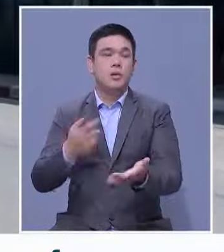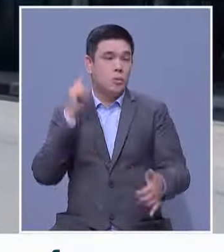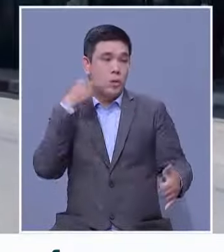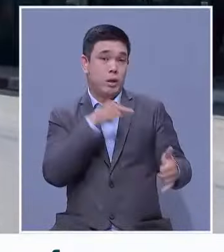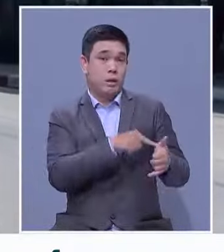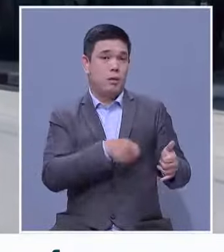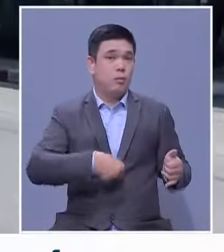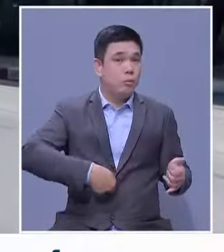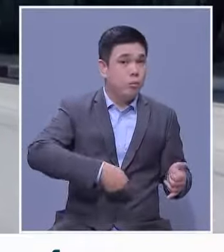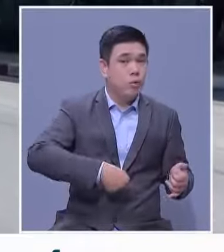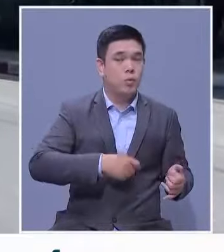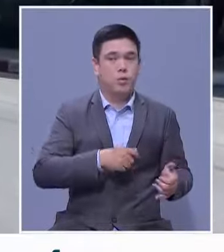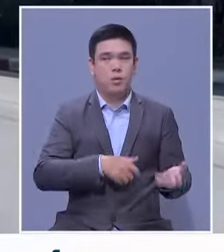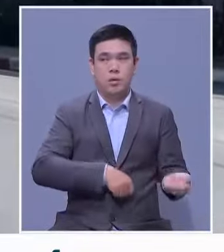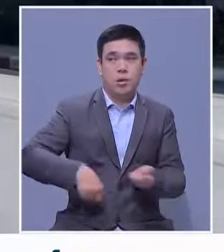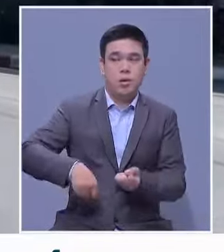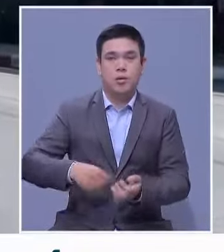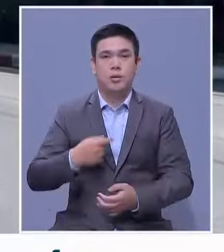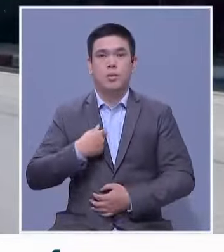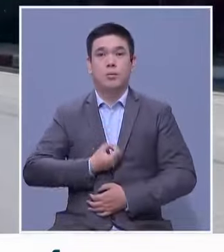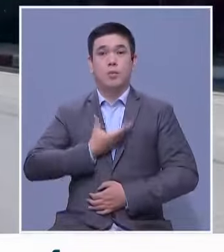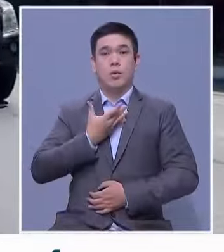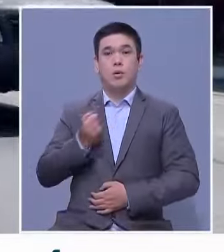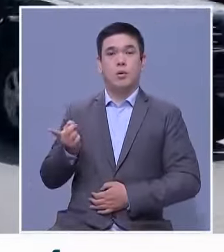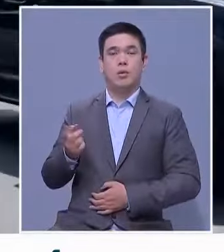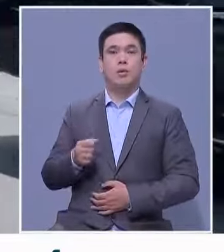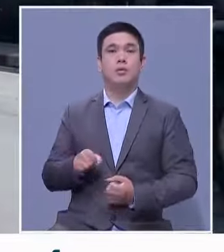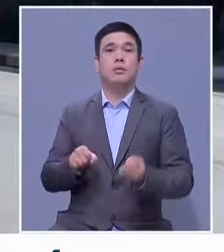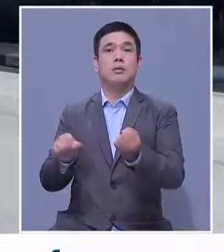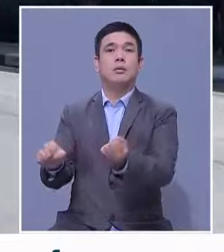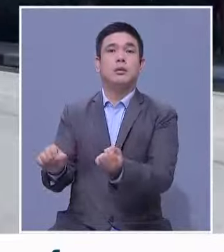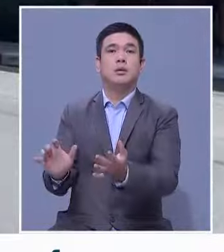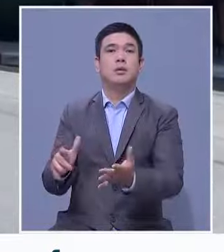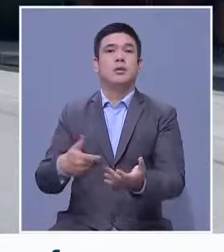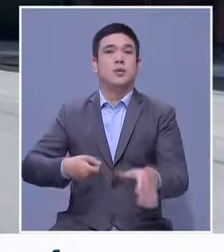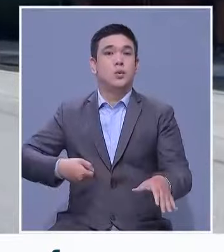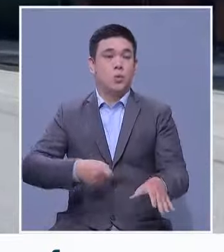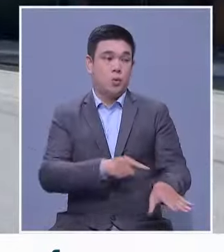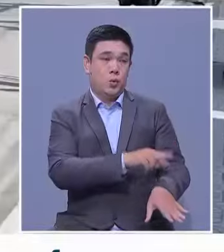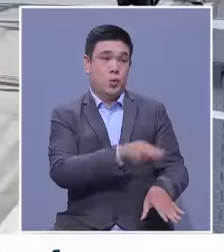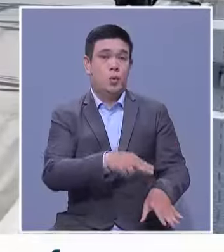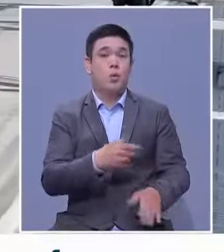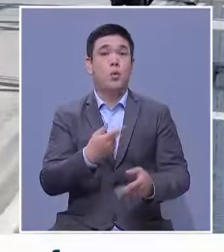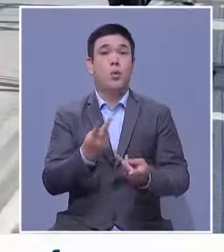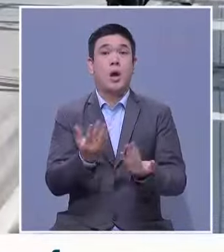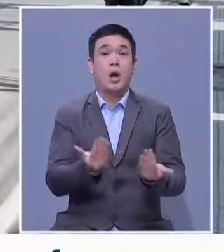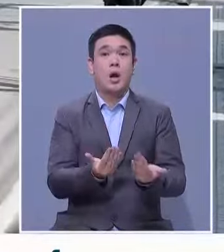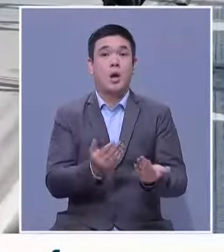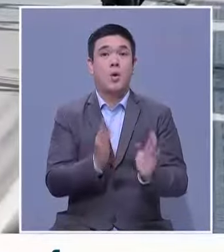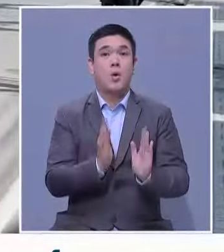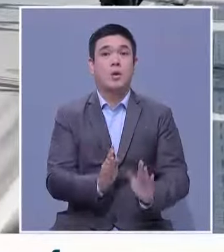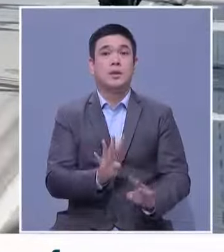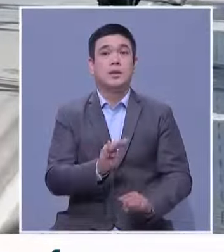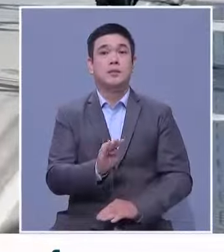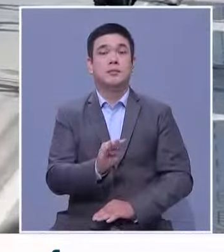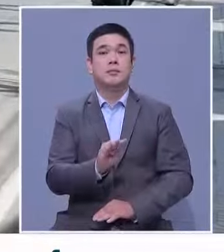ใช้บริการอยู่นะครับลูกค้าผู้หญิงคนนั้นก็ตกใจมากแล้วตอนนั้นภายในโต๊ะสนุกเนี่ยเขาบอกมีลูกค้าอยู่ประมาณ40คนกำลังแท